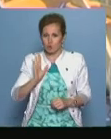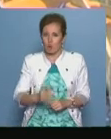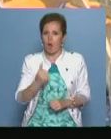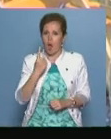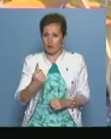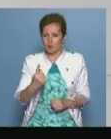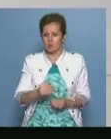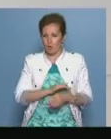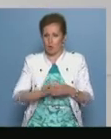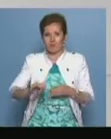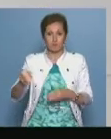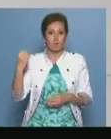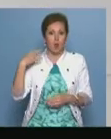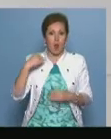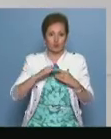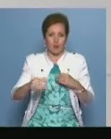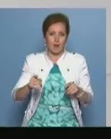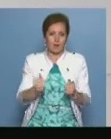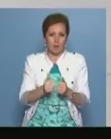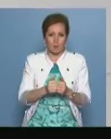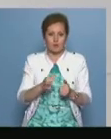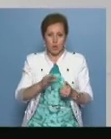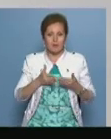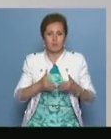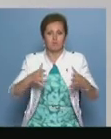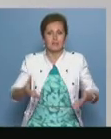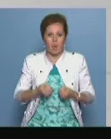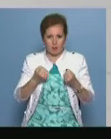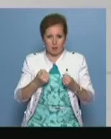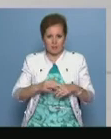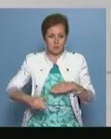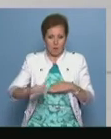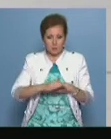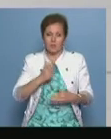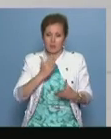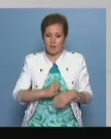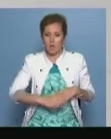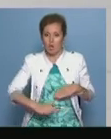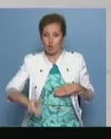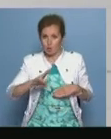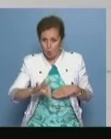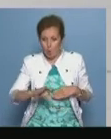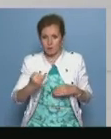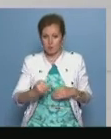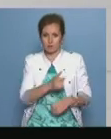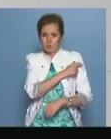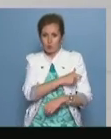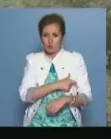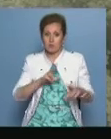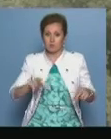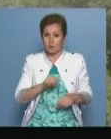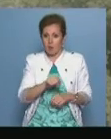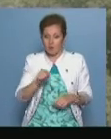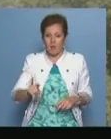пляж рядом со спасательной станцией. На этом участке обследовано дно, установлены буйки и круглосуточно дежурят спасатели. В